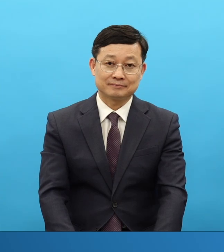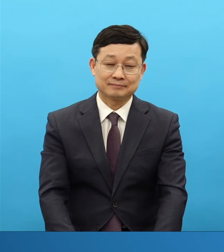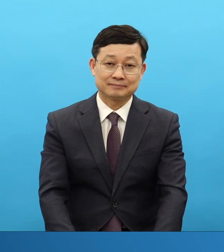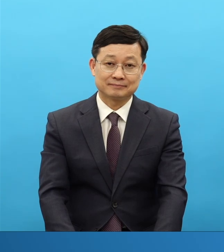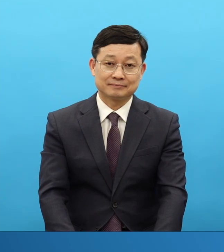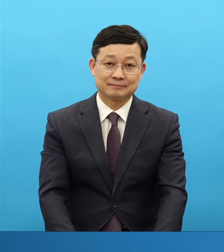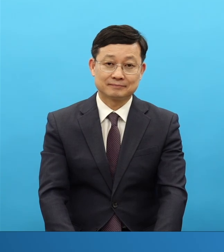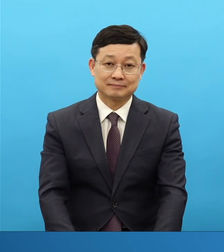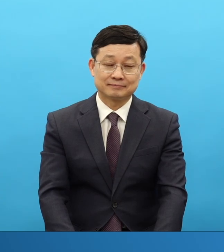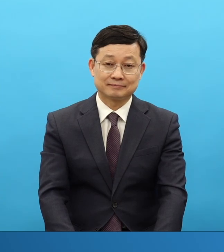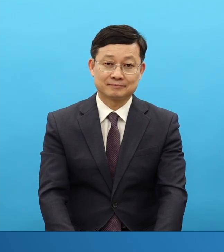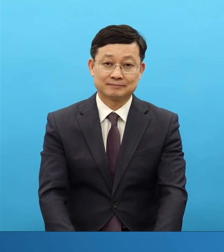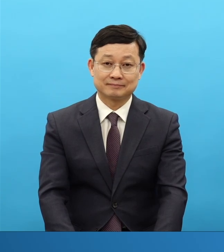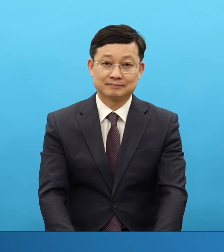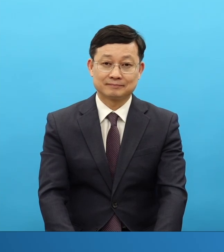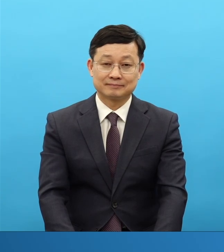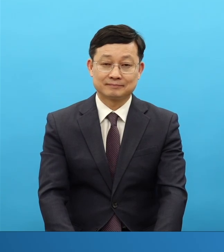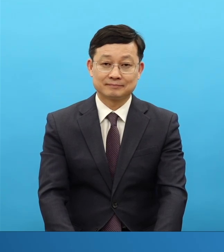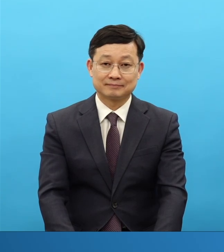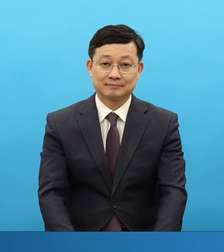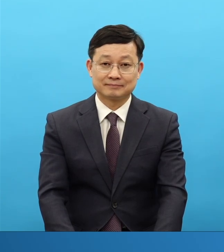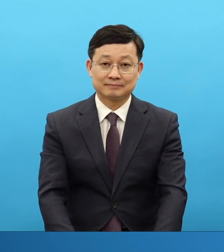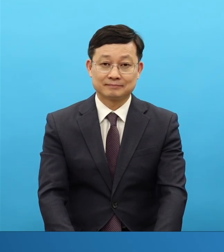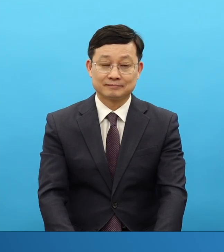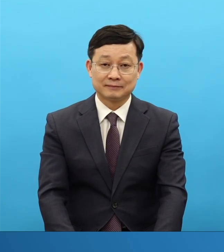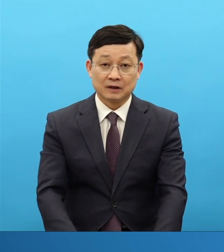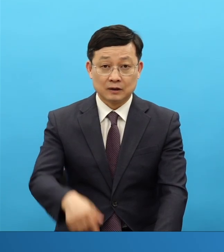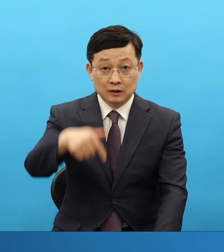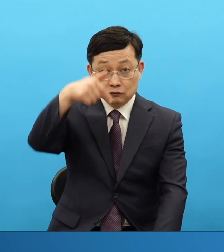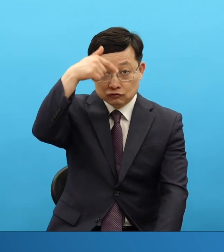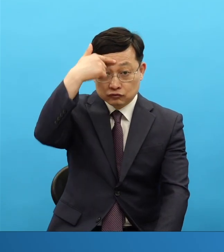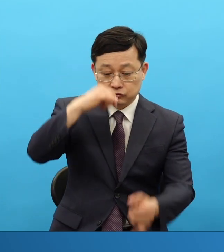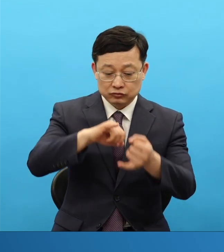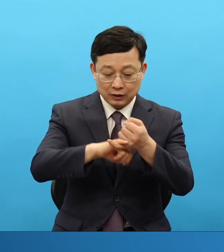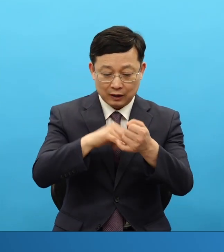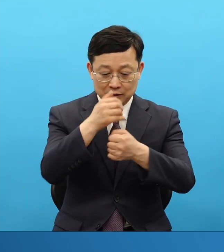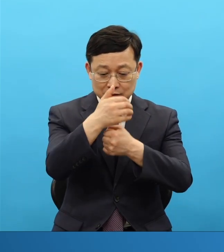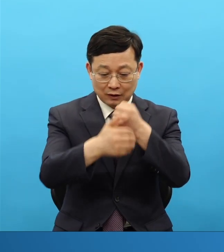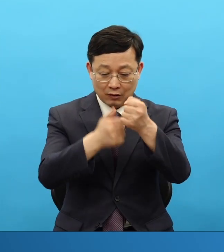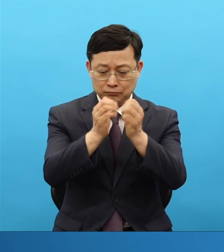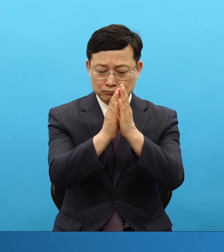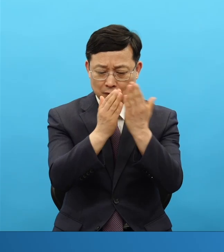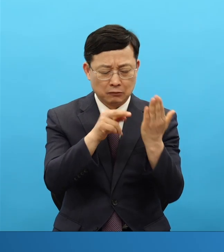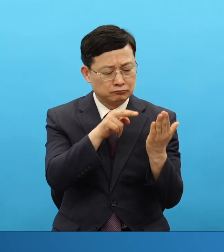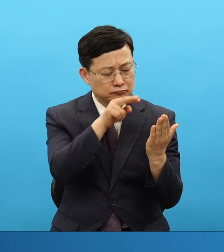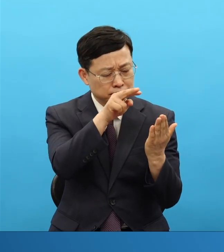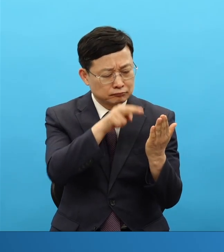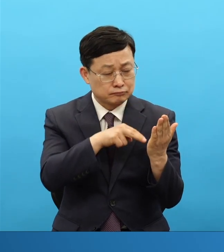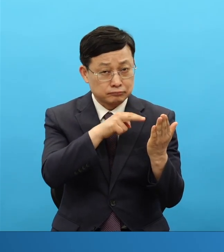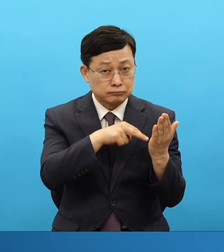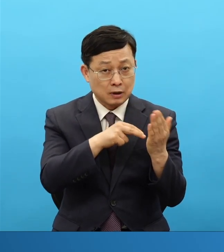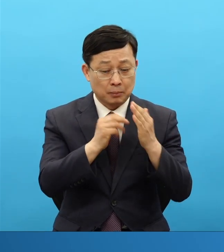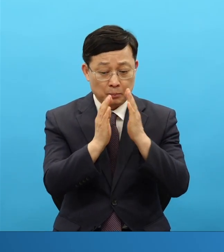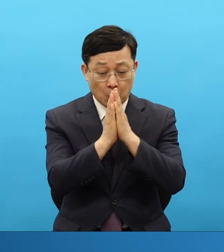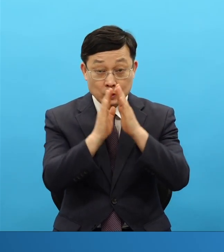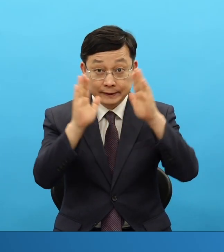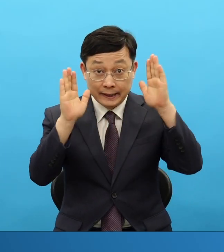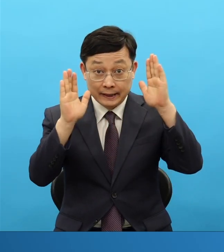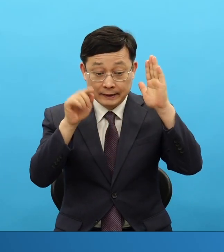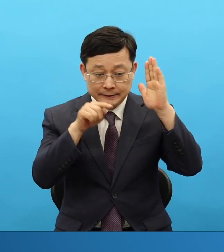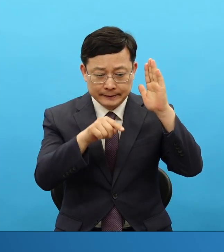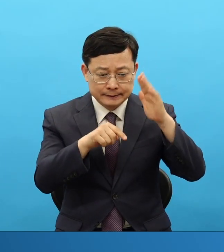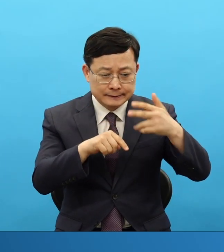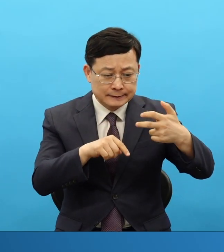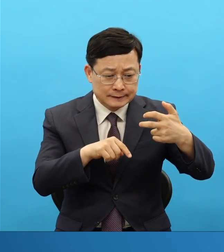성경의 구약에는 70인 장로를 얘기했을까? That why in the Old Testament as well as in the Bible, they spoke about the 70 elders.